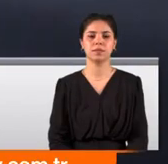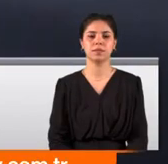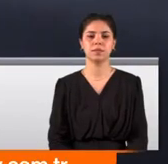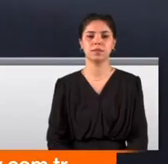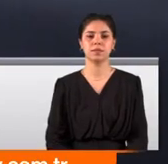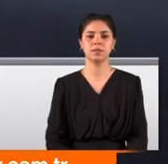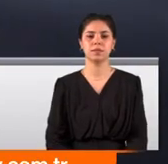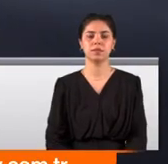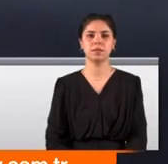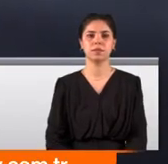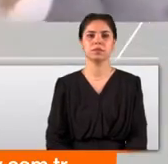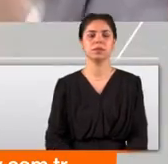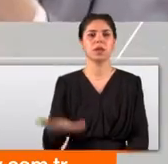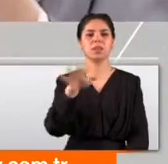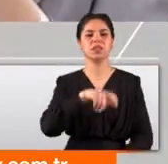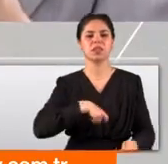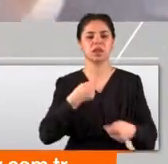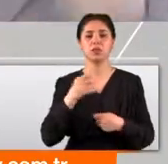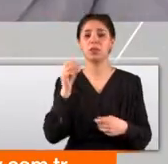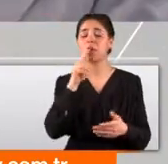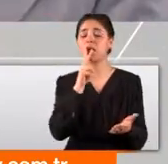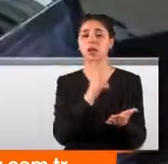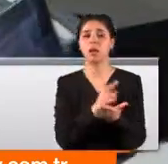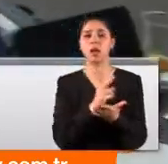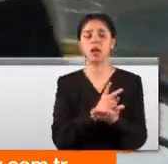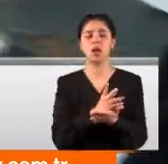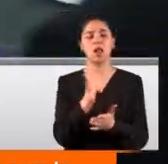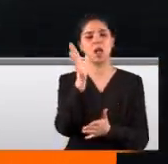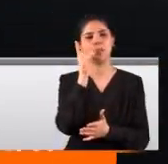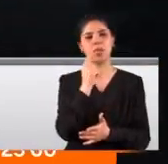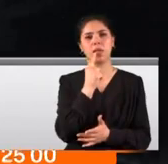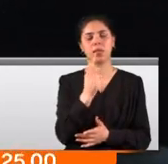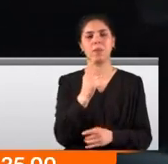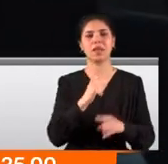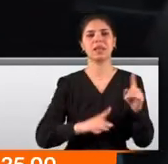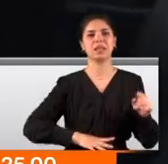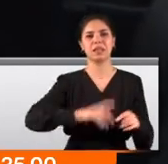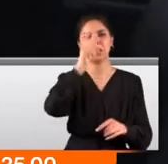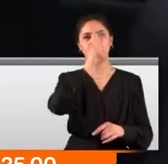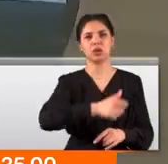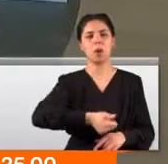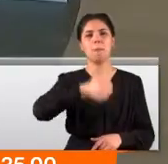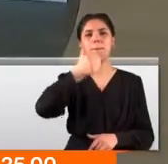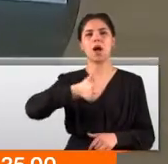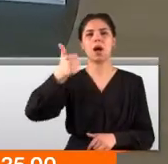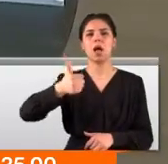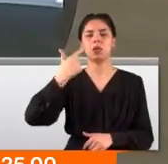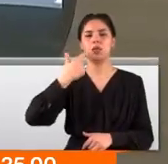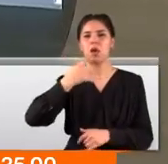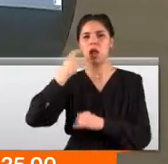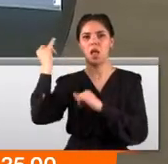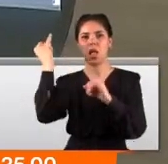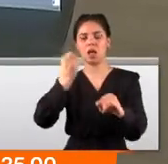Ama buna hepsi saçmalık, ahmaklık, sonuç, gerizekalı. Kılıçdaroğlu'nun kurmaylarına yönelik bu hakaretler